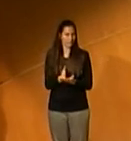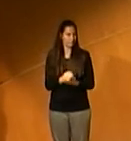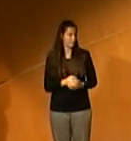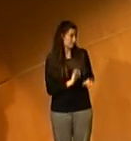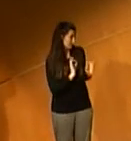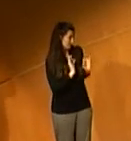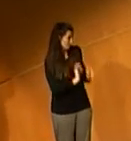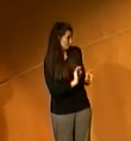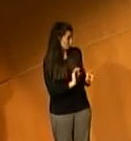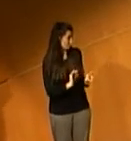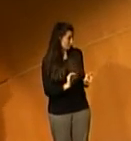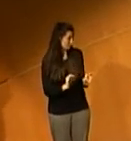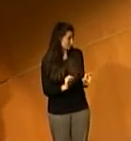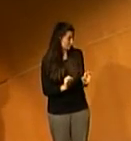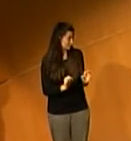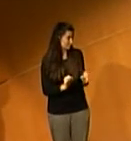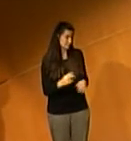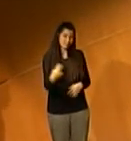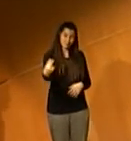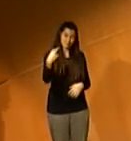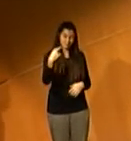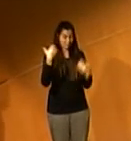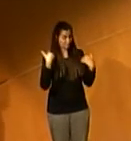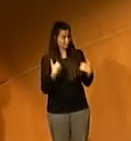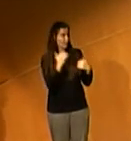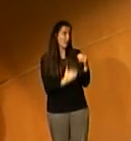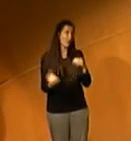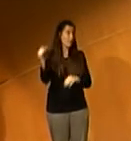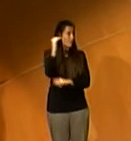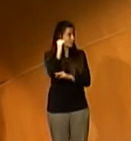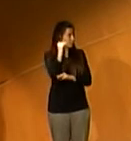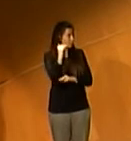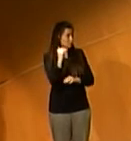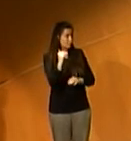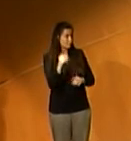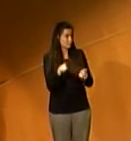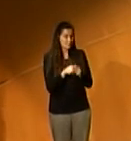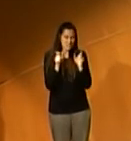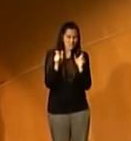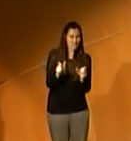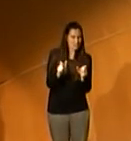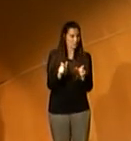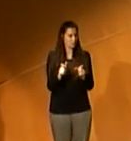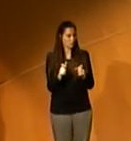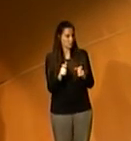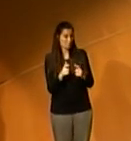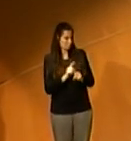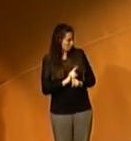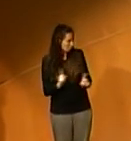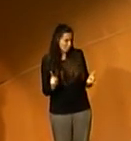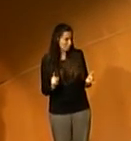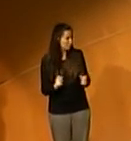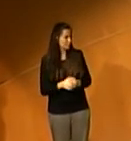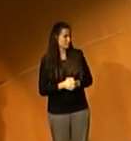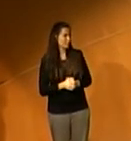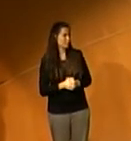n'est pas considéré comme un adulte qui va punir, comme un adulte qui va les